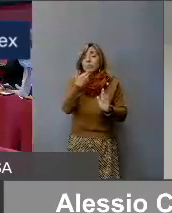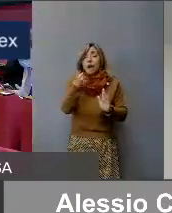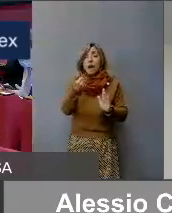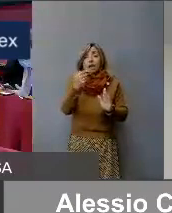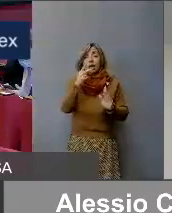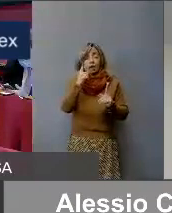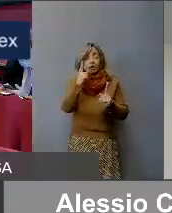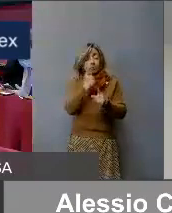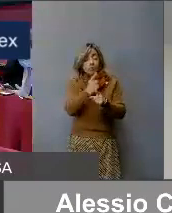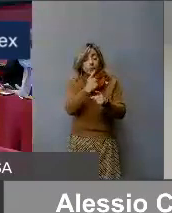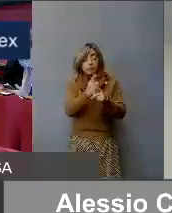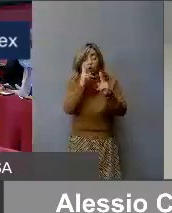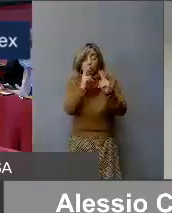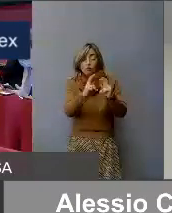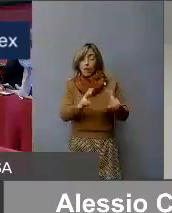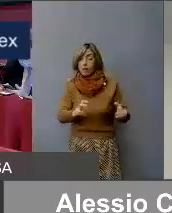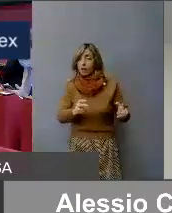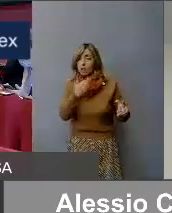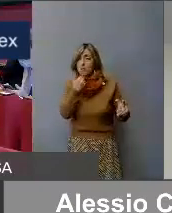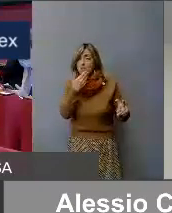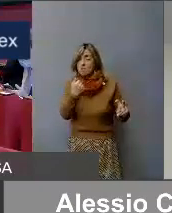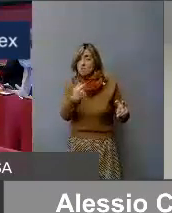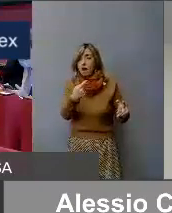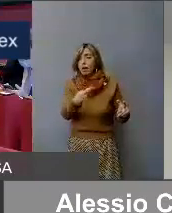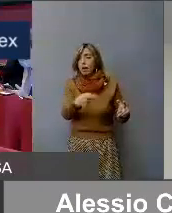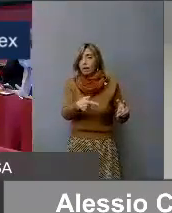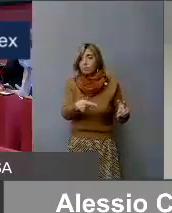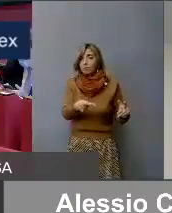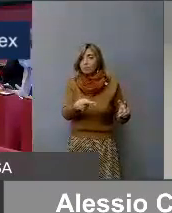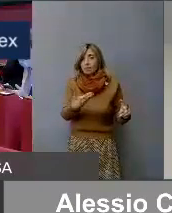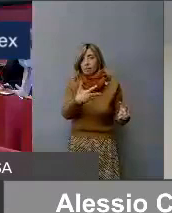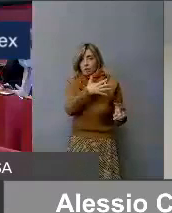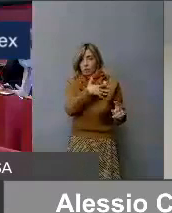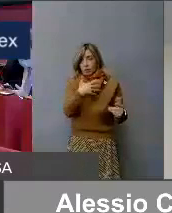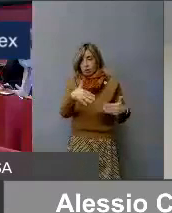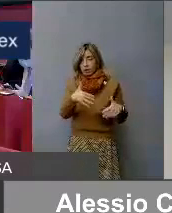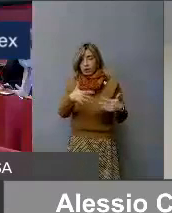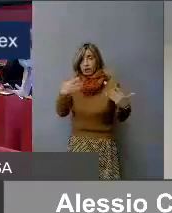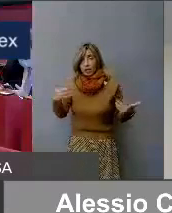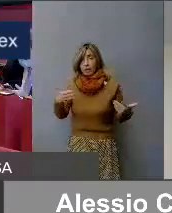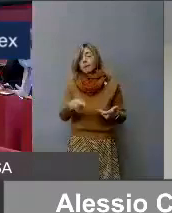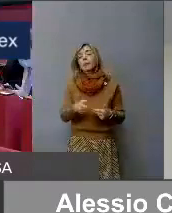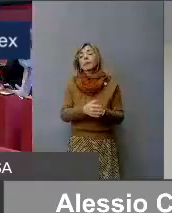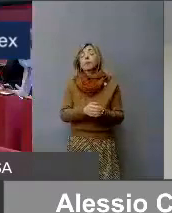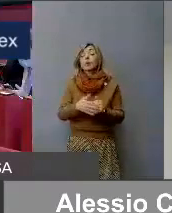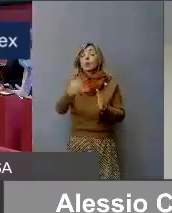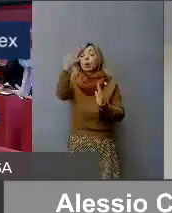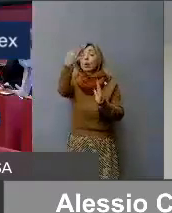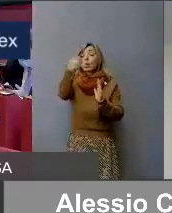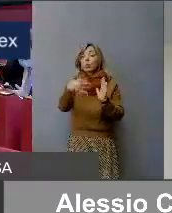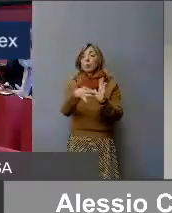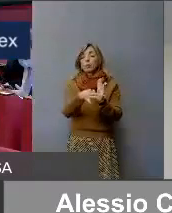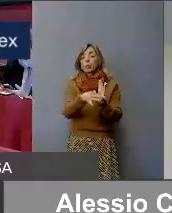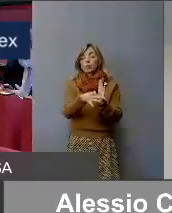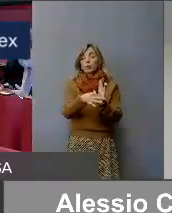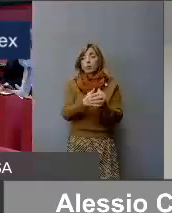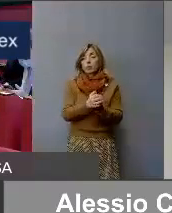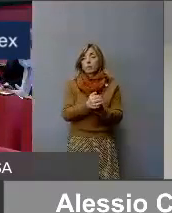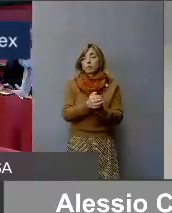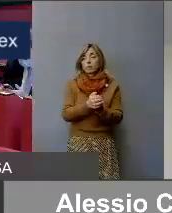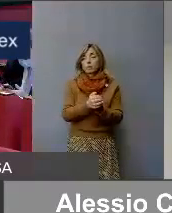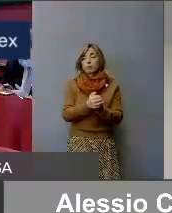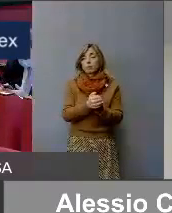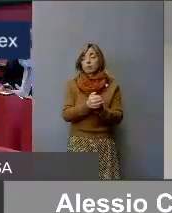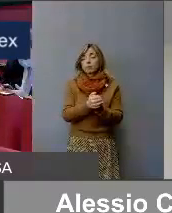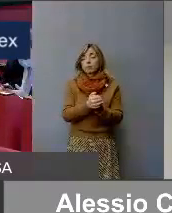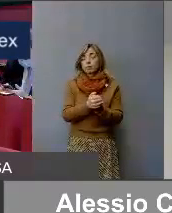quindi è una grande responsabilità ultimo punto è appunto quello delle della possibilità